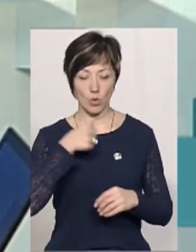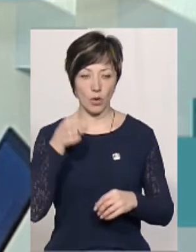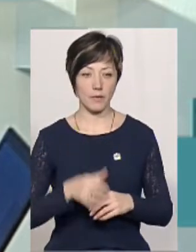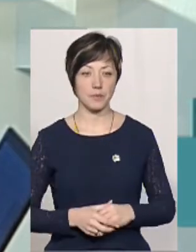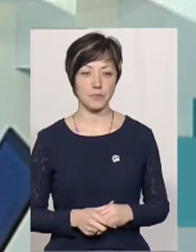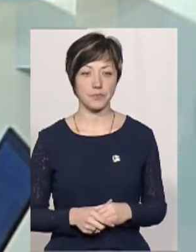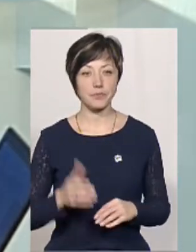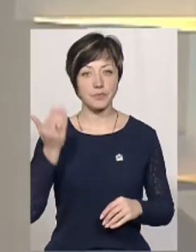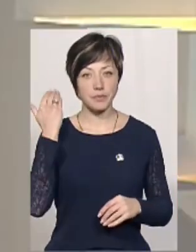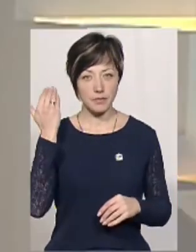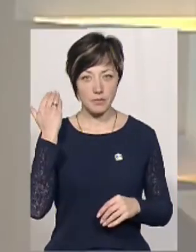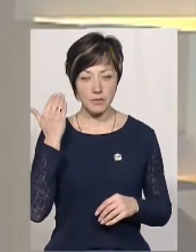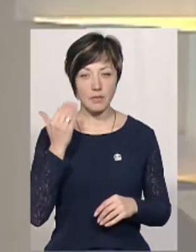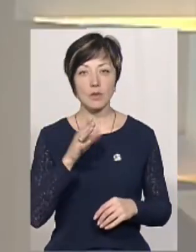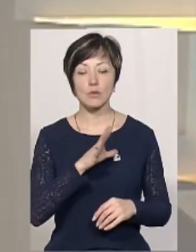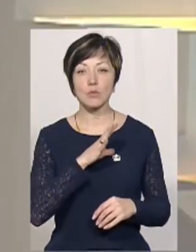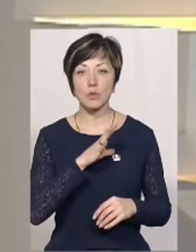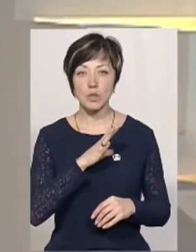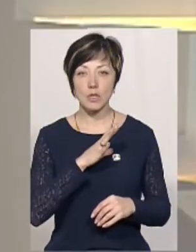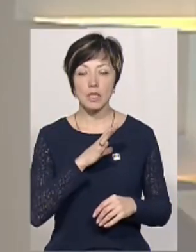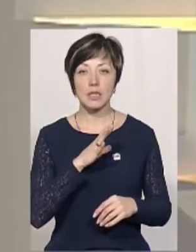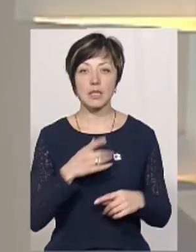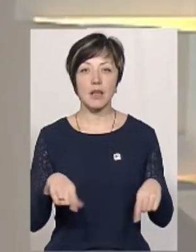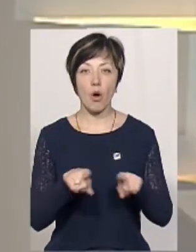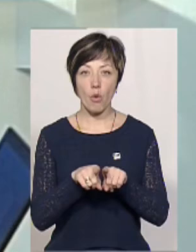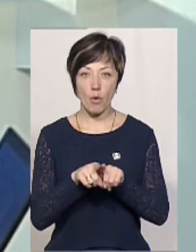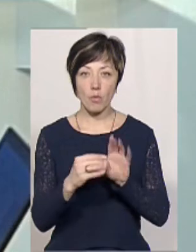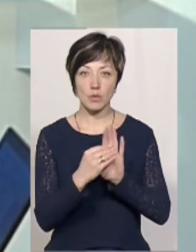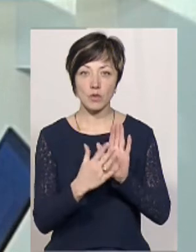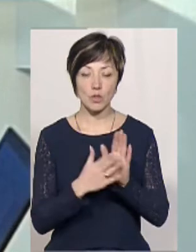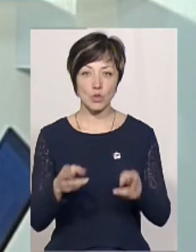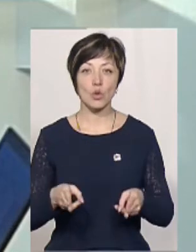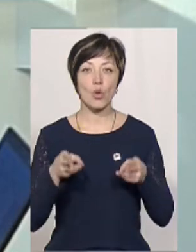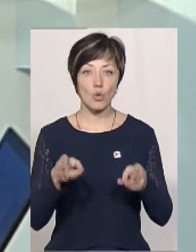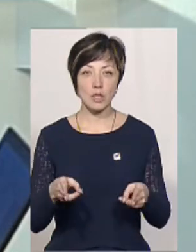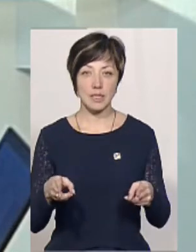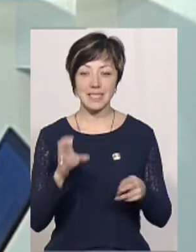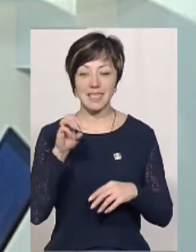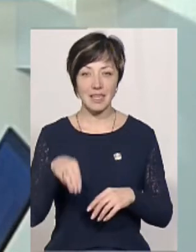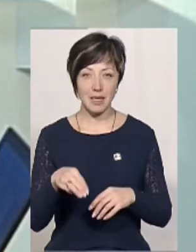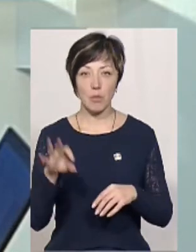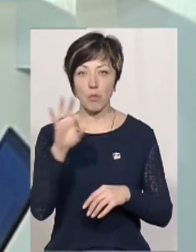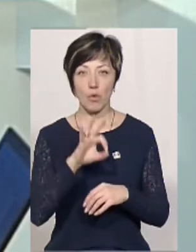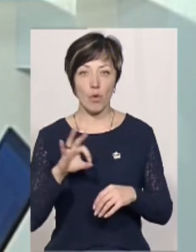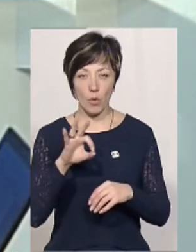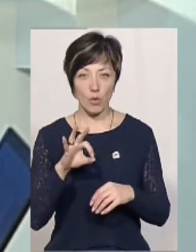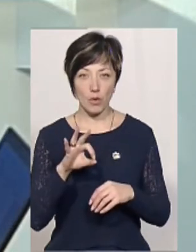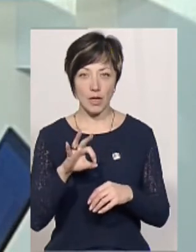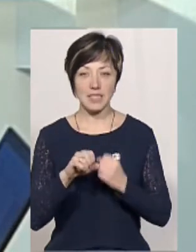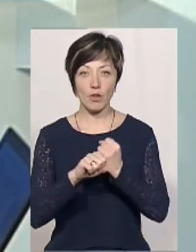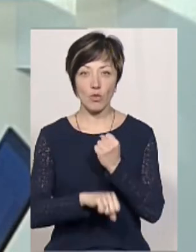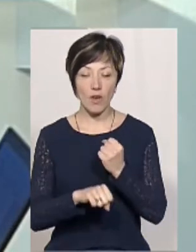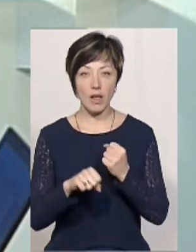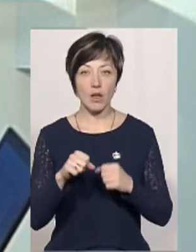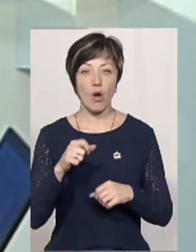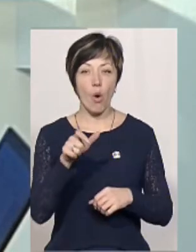років. Раніше це про які терміни? Раніше такого злочину, такої, вірніше, статті з приводу